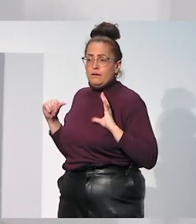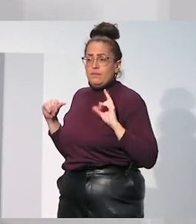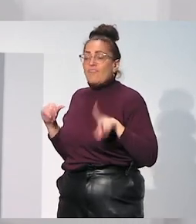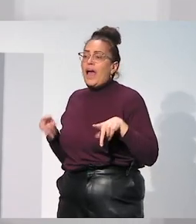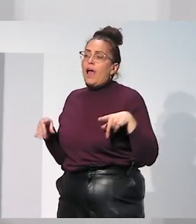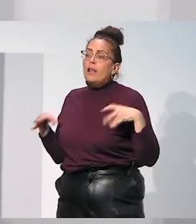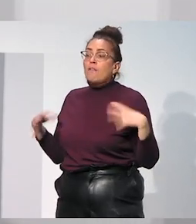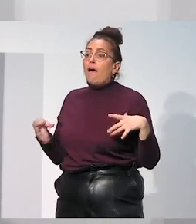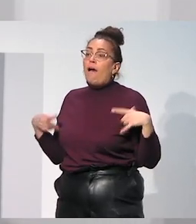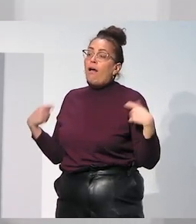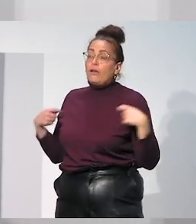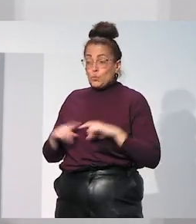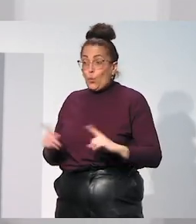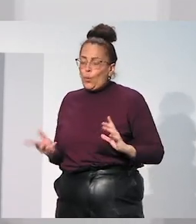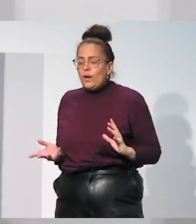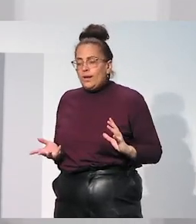les temps verbaux.